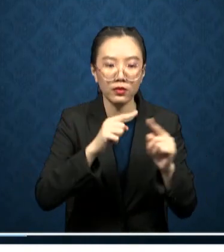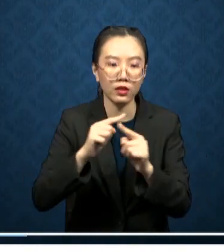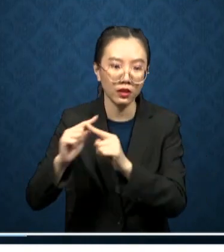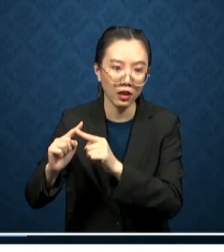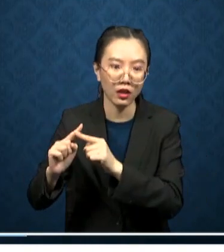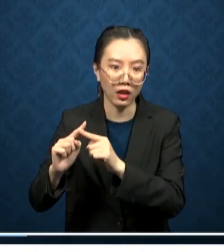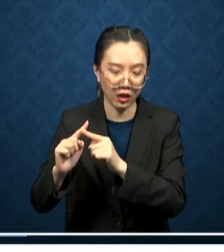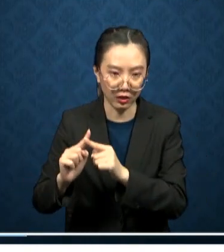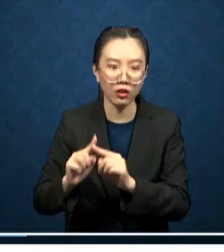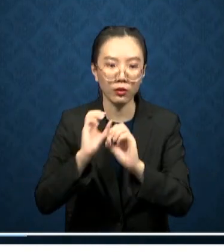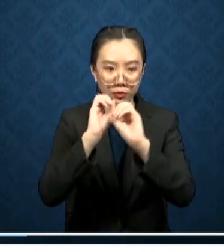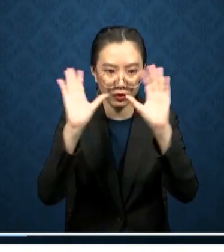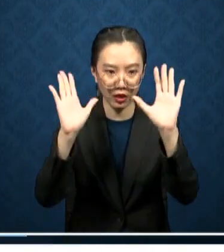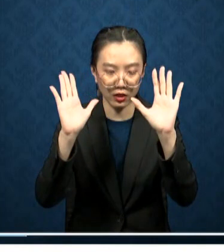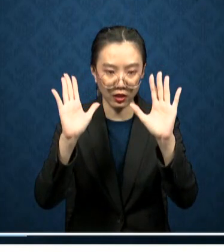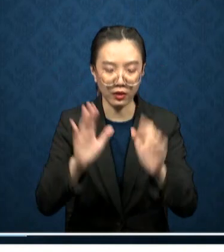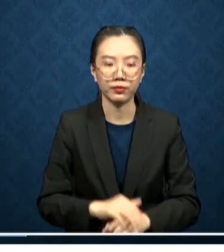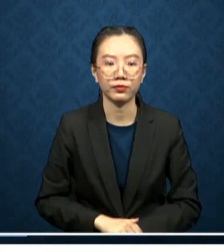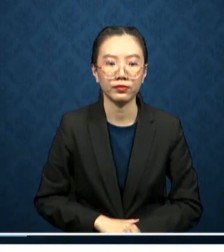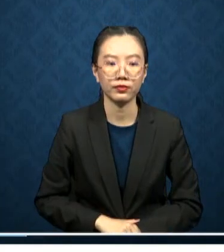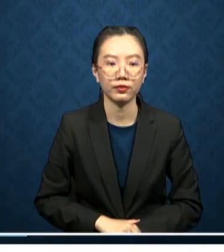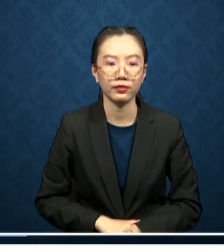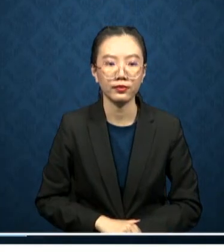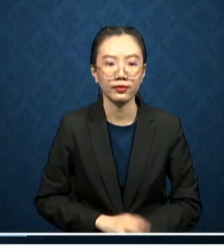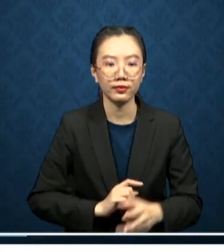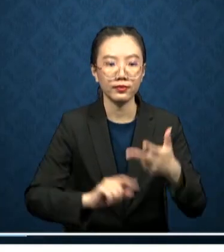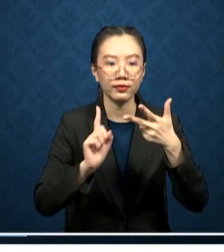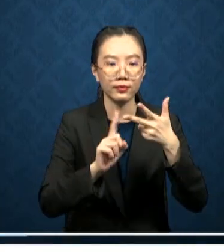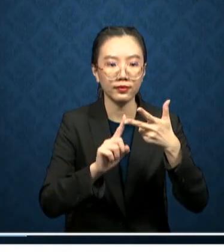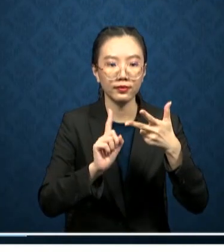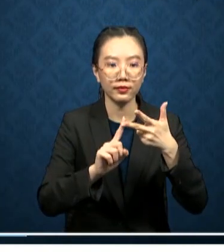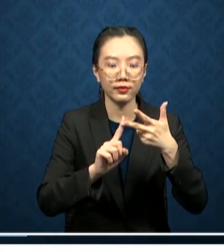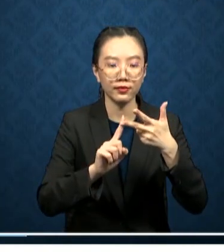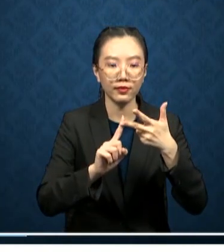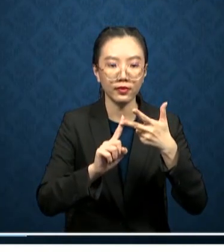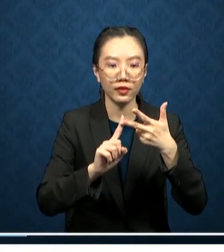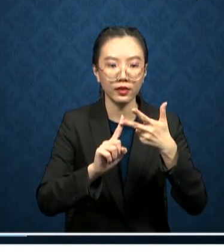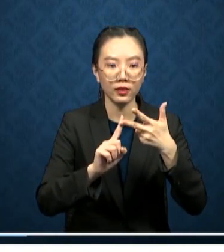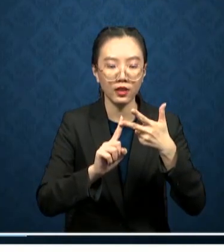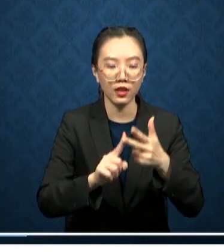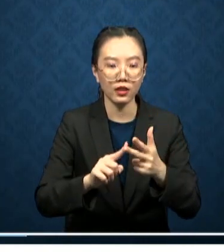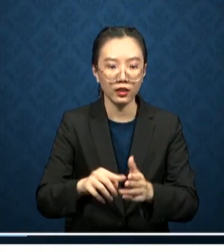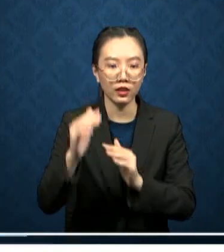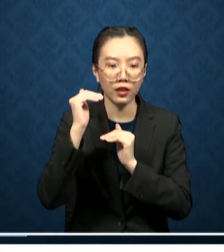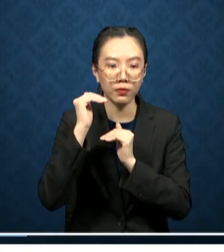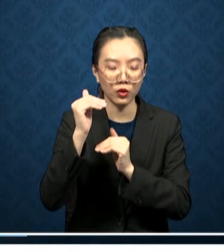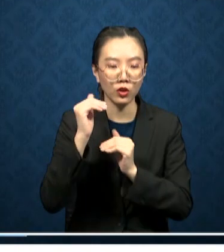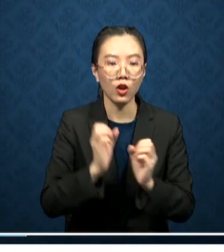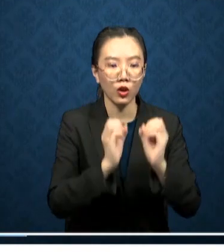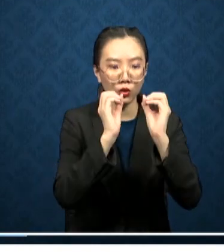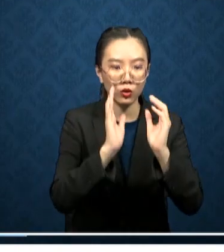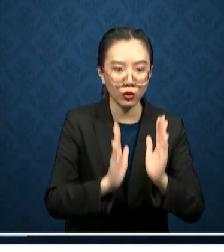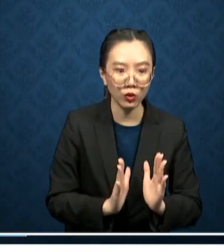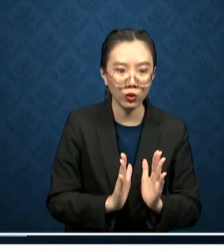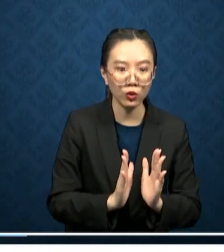ที่อย่างปองใส์และเปิดเผย สาม ควบคณอัดูแลและกำวดปธานของครูทั้งสายสามัน